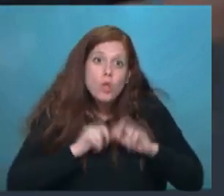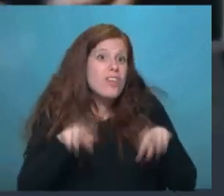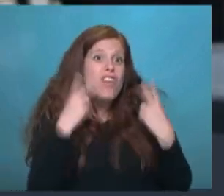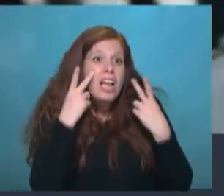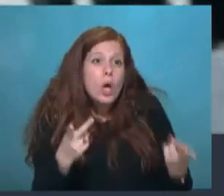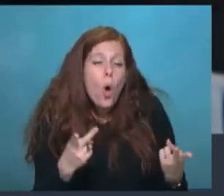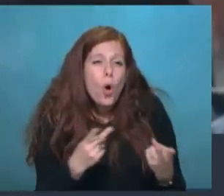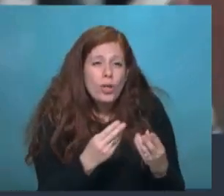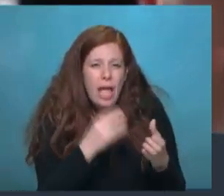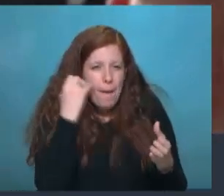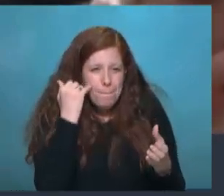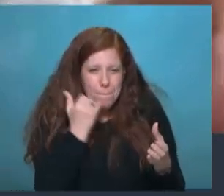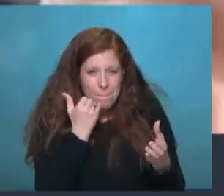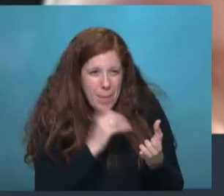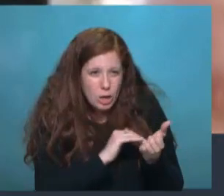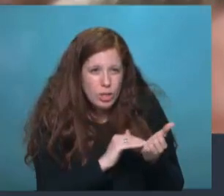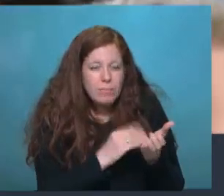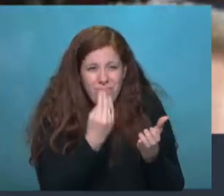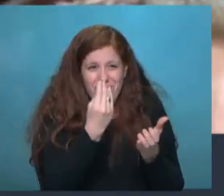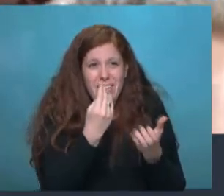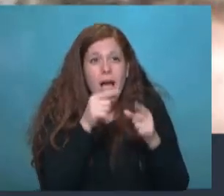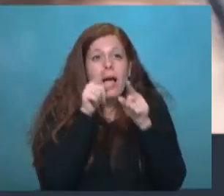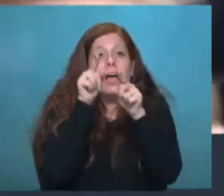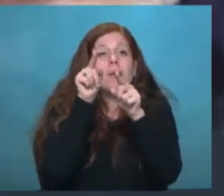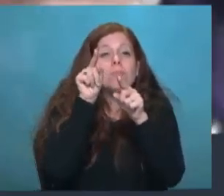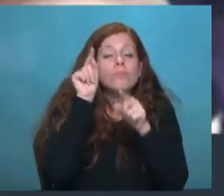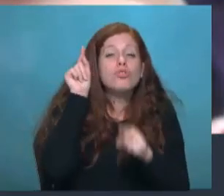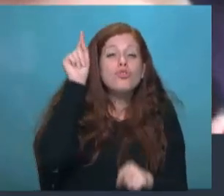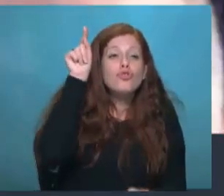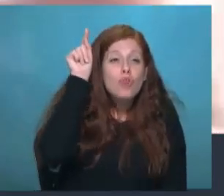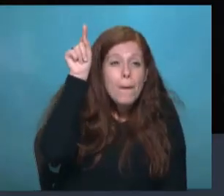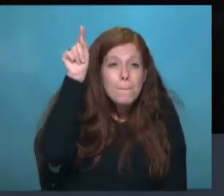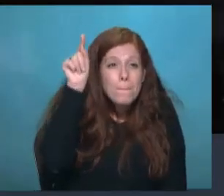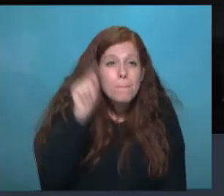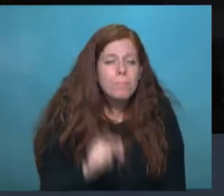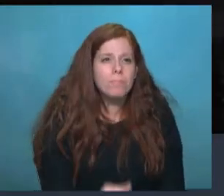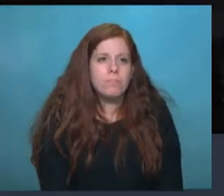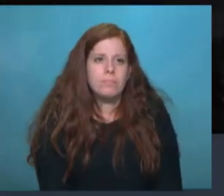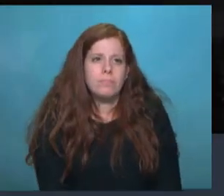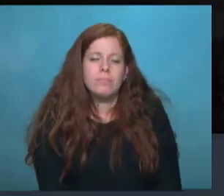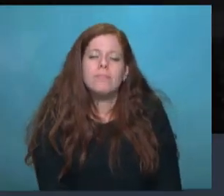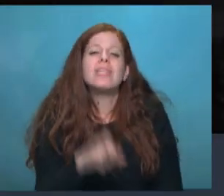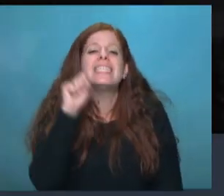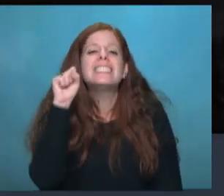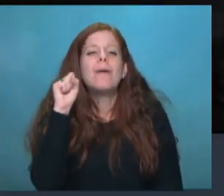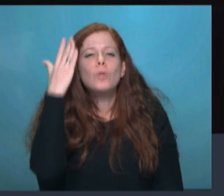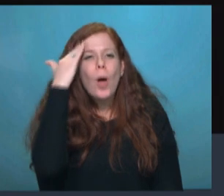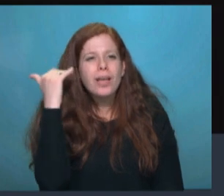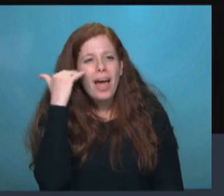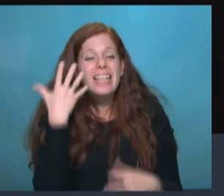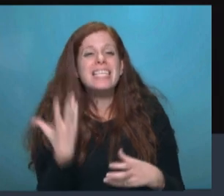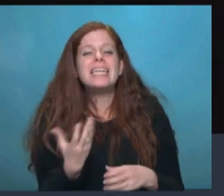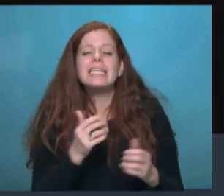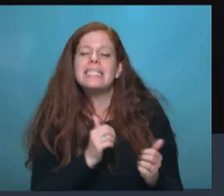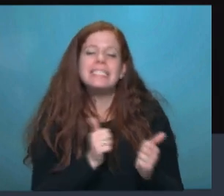המכשירים. רגע, הם שם. סמסונג הקוריאנית השיגה את החברה